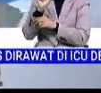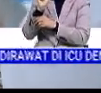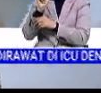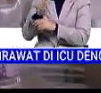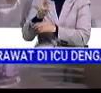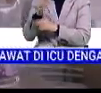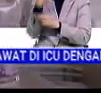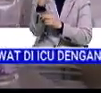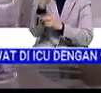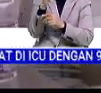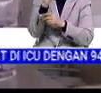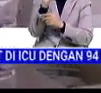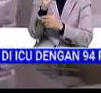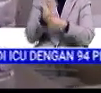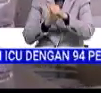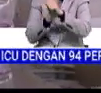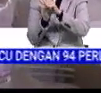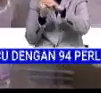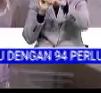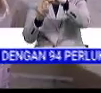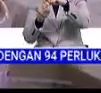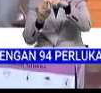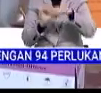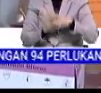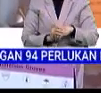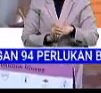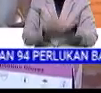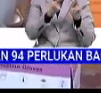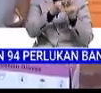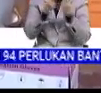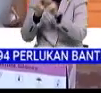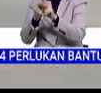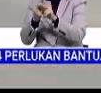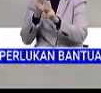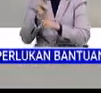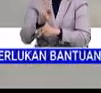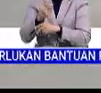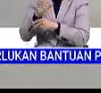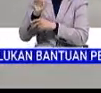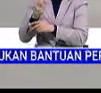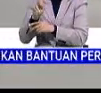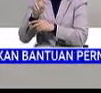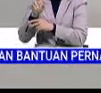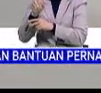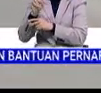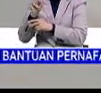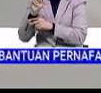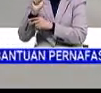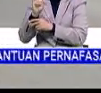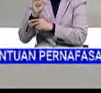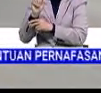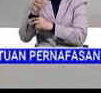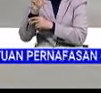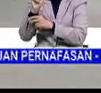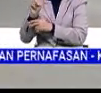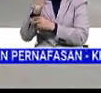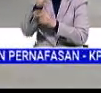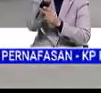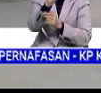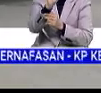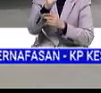sebanyak 15 kes positif COVID-19. Manakala Kampung Kalindukan Nabawan merekodkan 8 kes